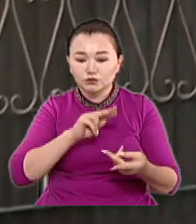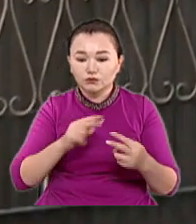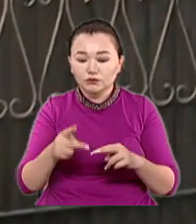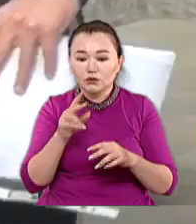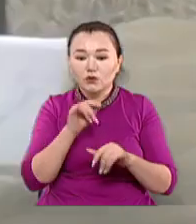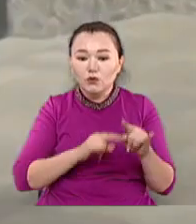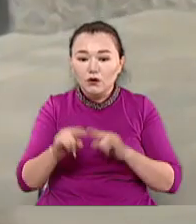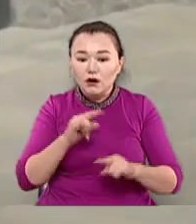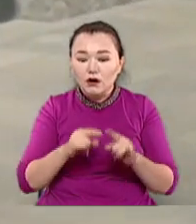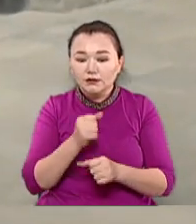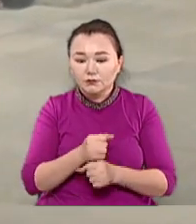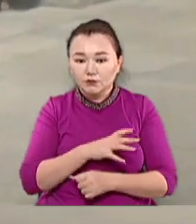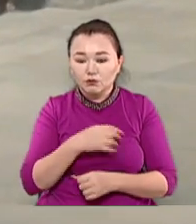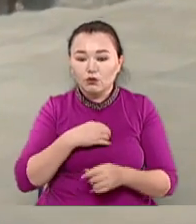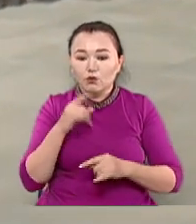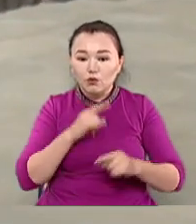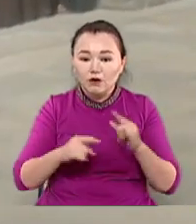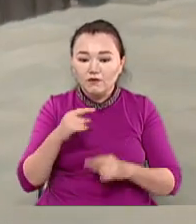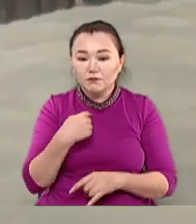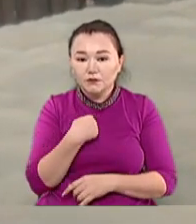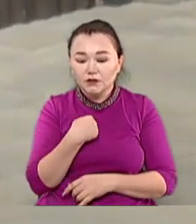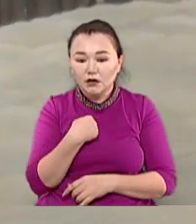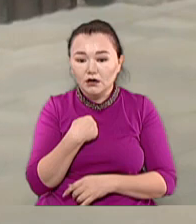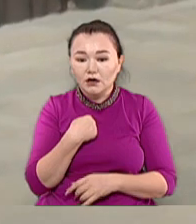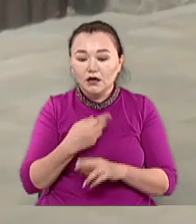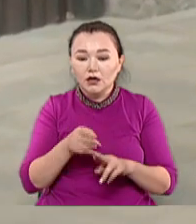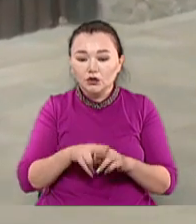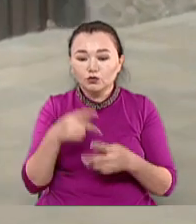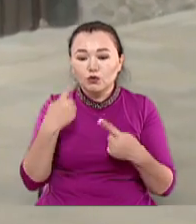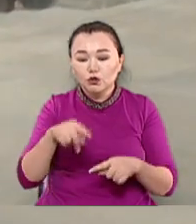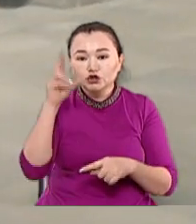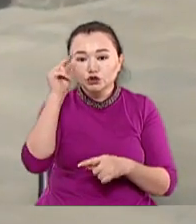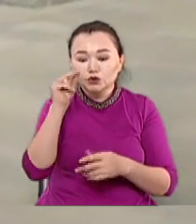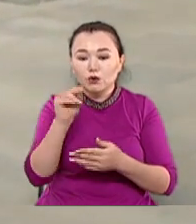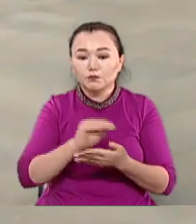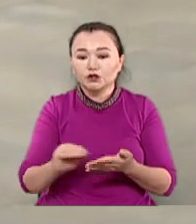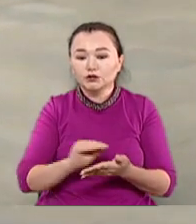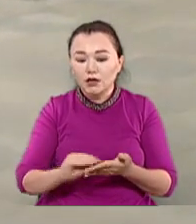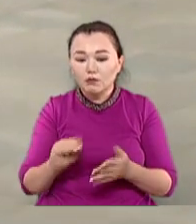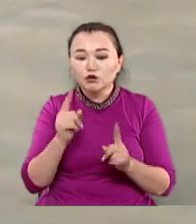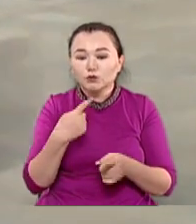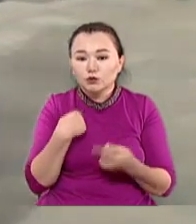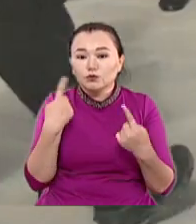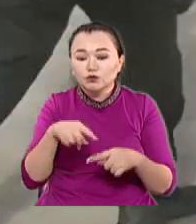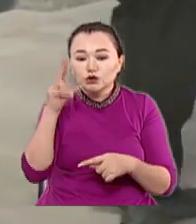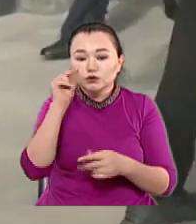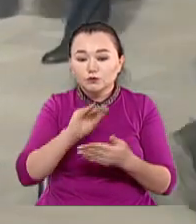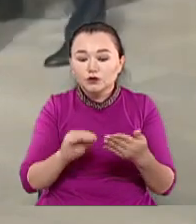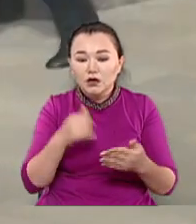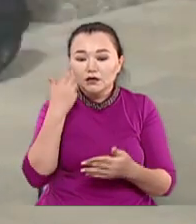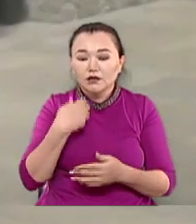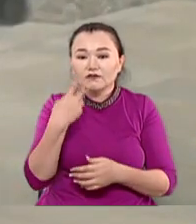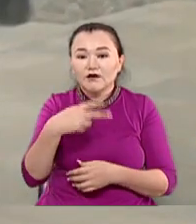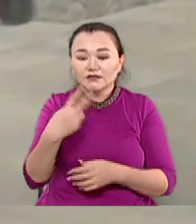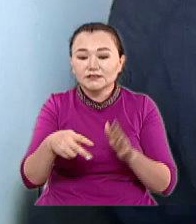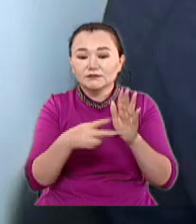көндірді дейді. Бұл кісілер маған уговаривать етті жаңағыны басқа числомен жазсын деп. Неге мен басқа числомен жазам, когда мен